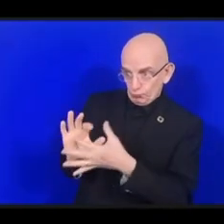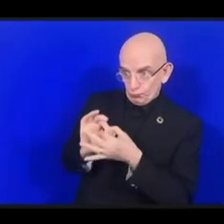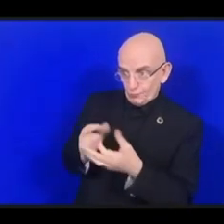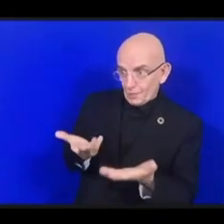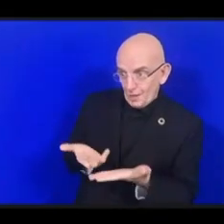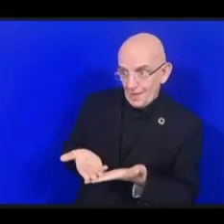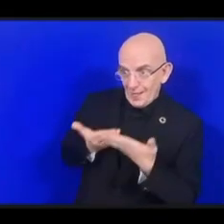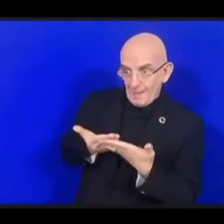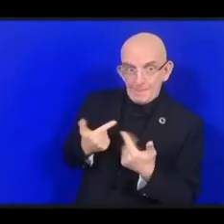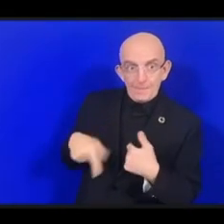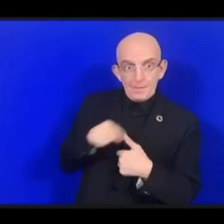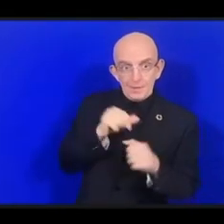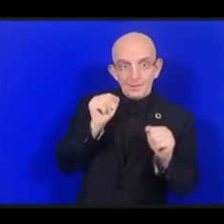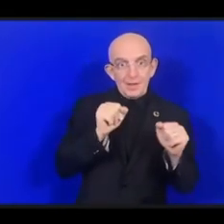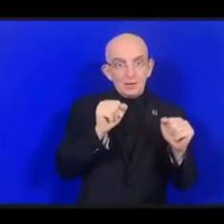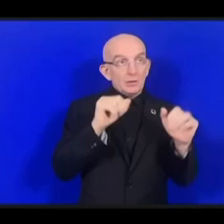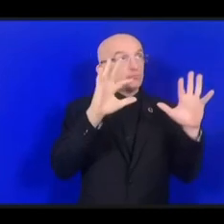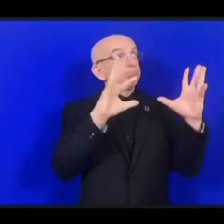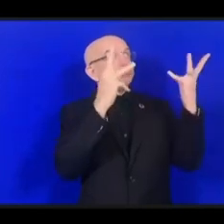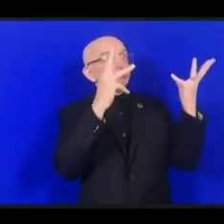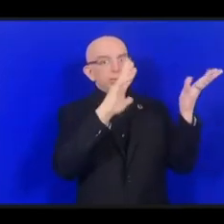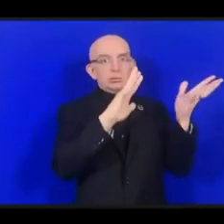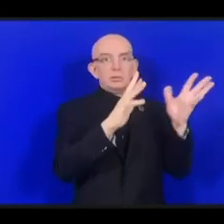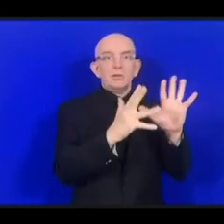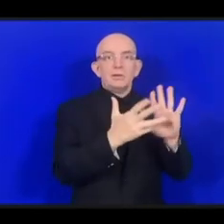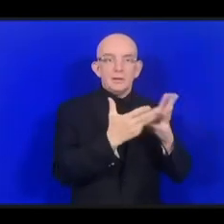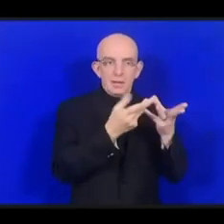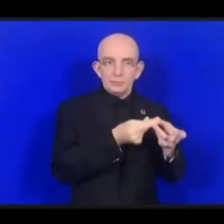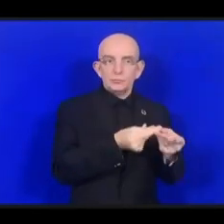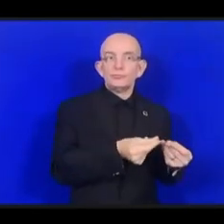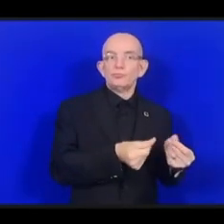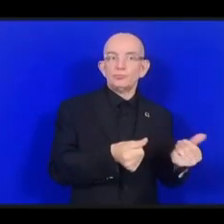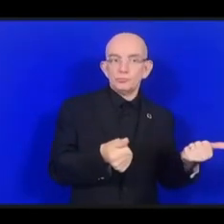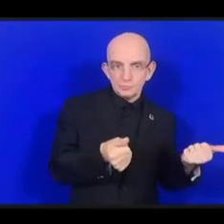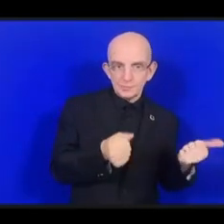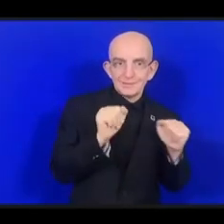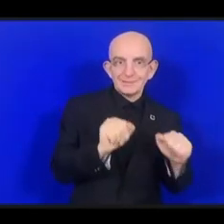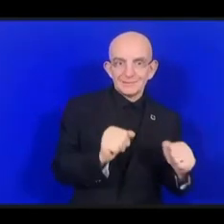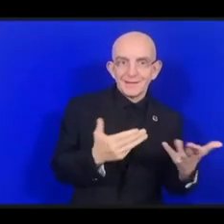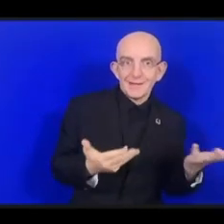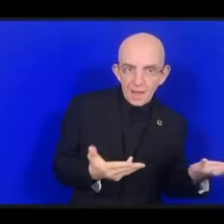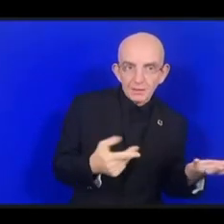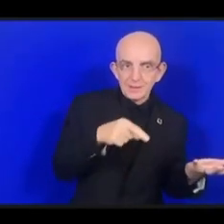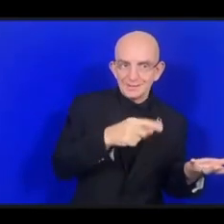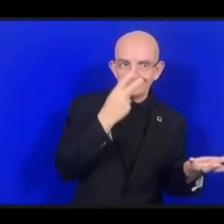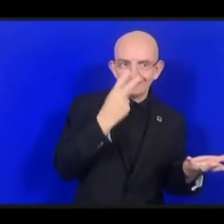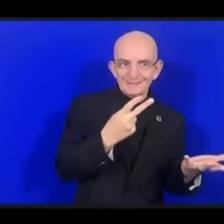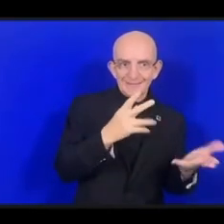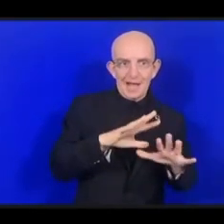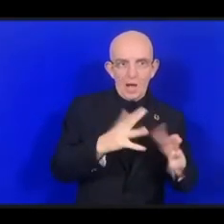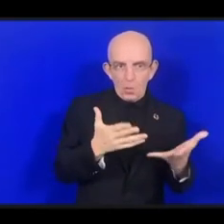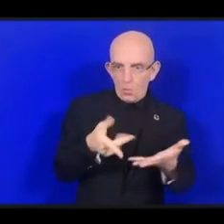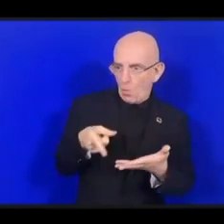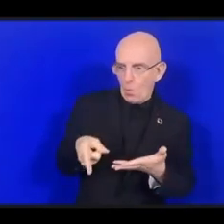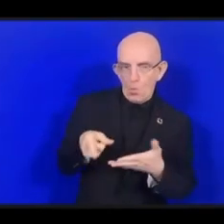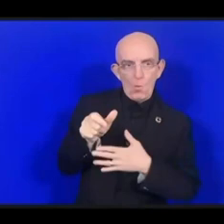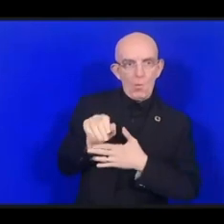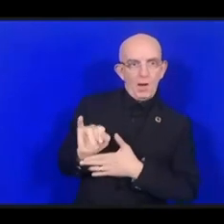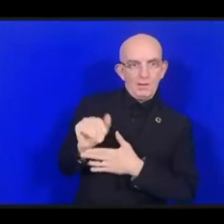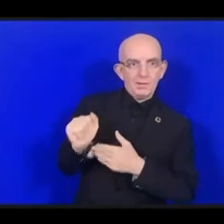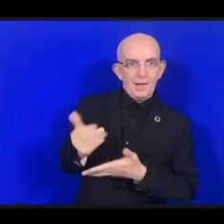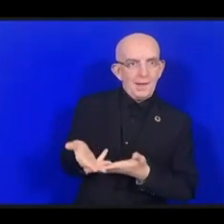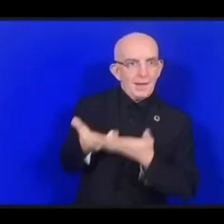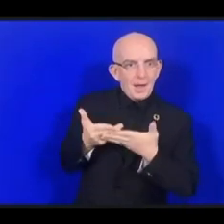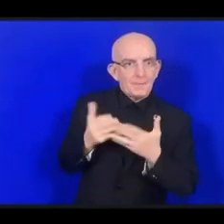变化所导致的自然灾害和全球可能发生的疫情，提